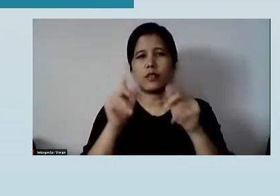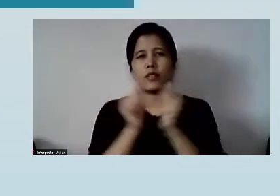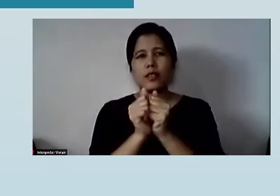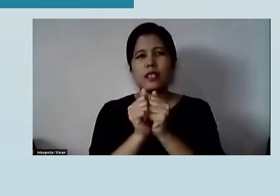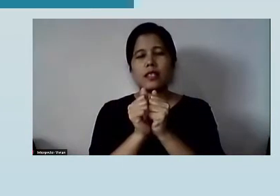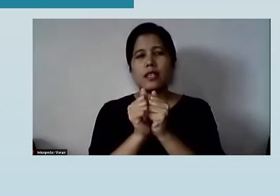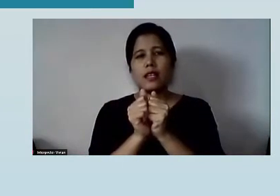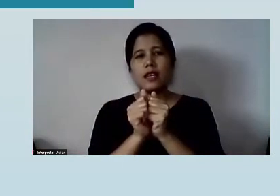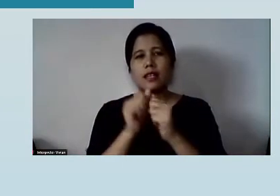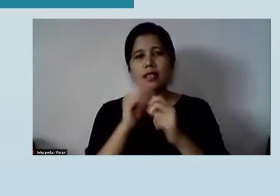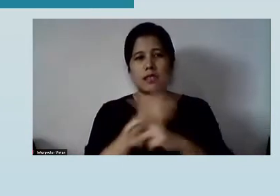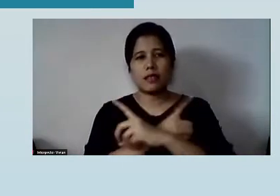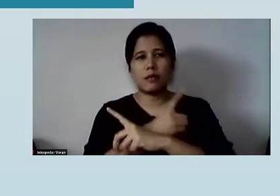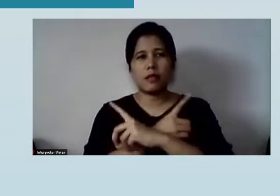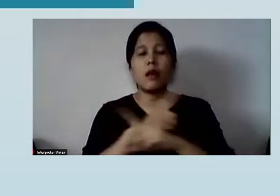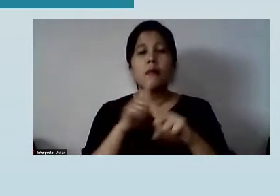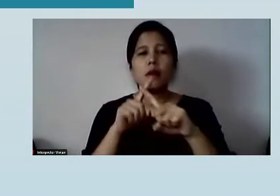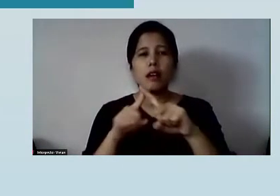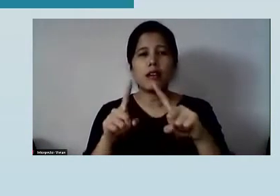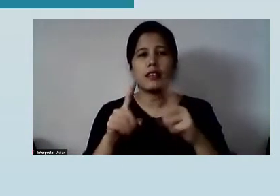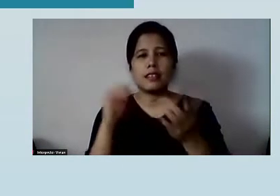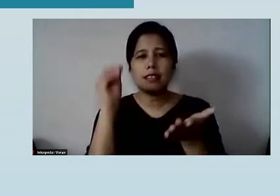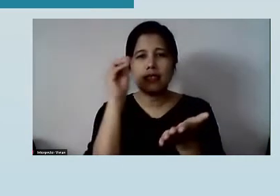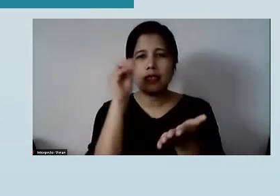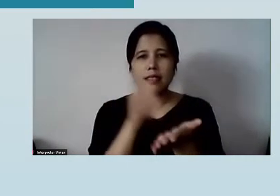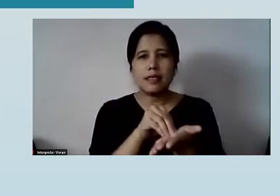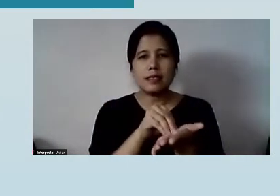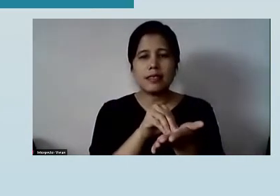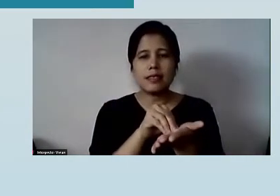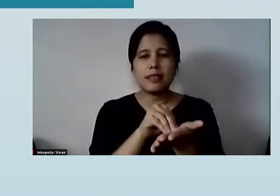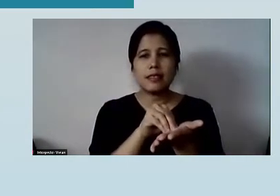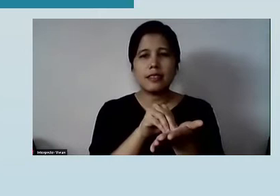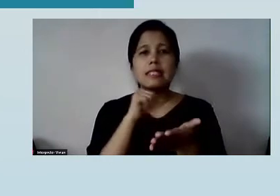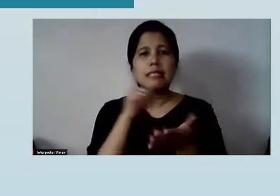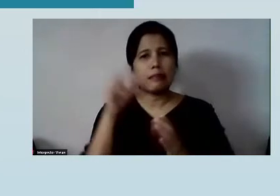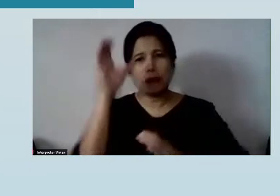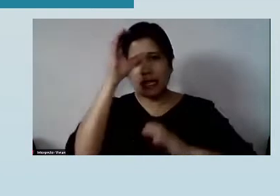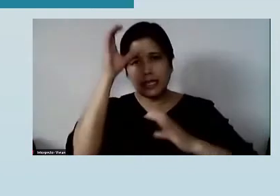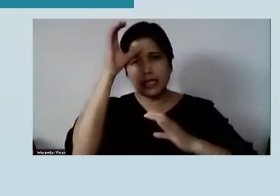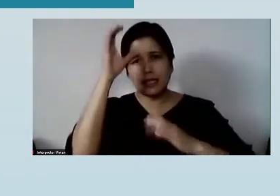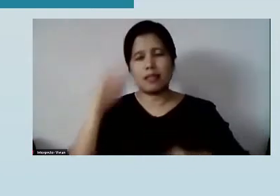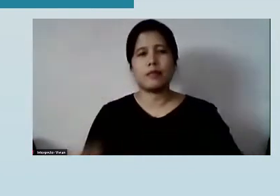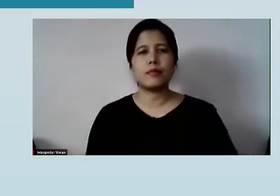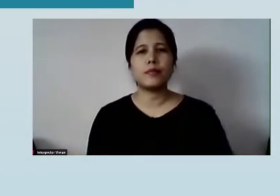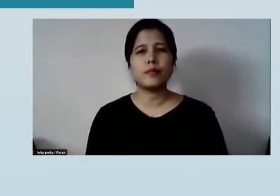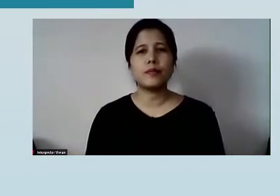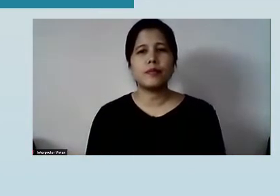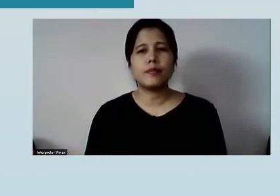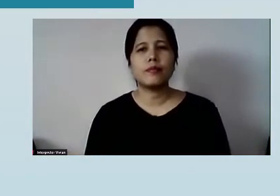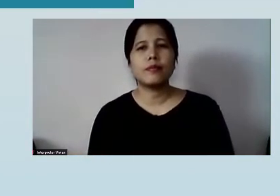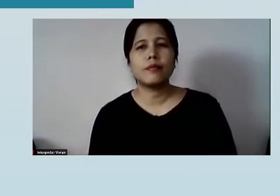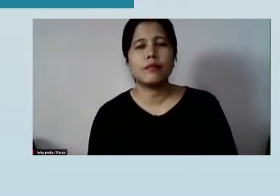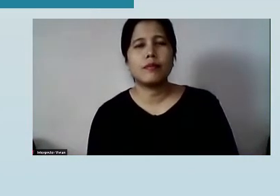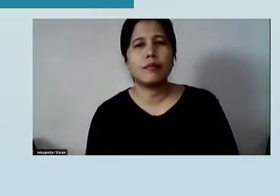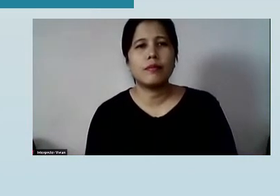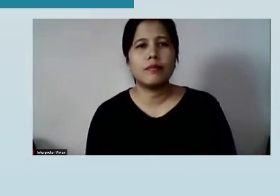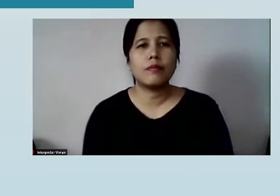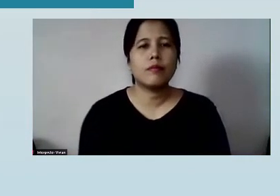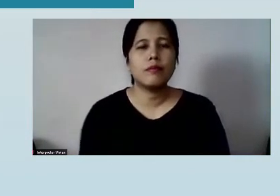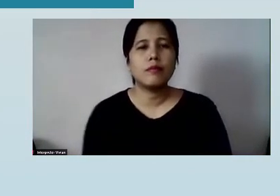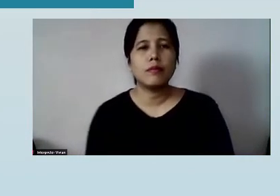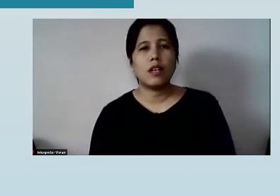nilalagay natin dun sa PWD ID natin, hindi pa cancer. Ang nilalagay pa dun,